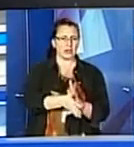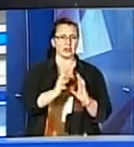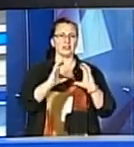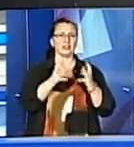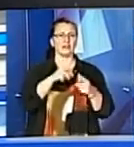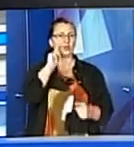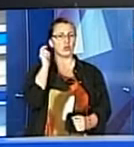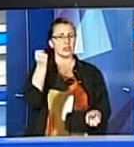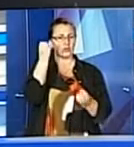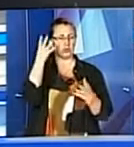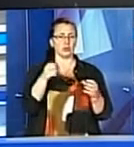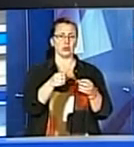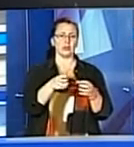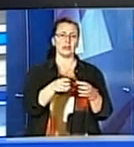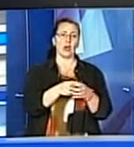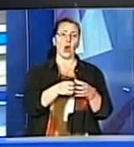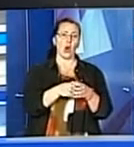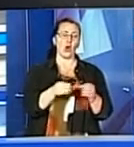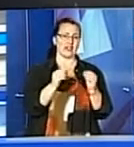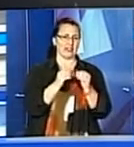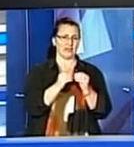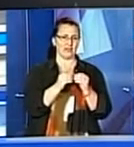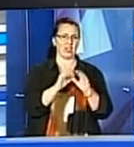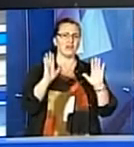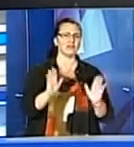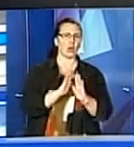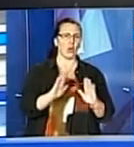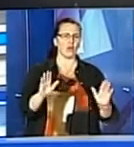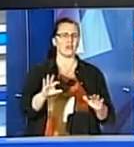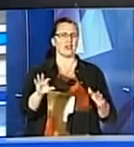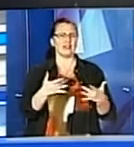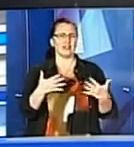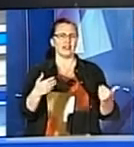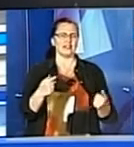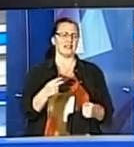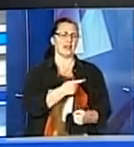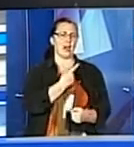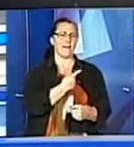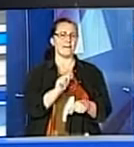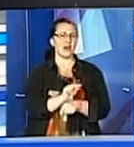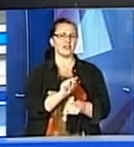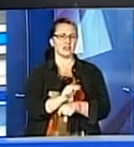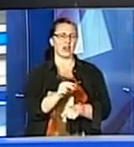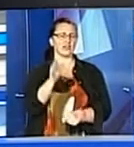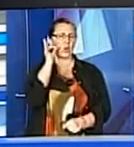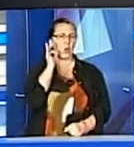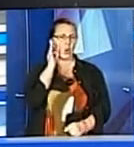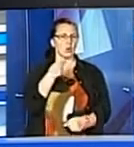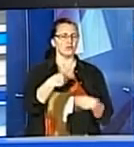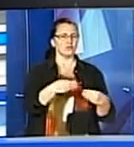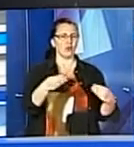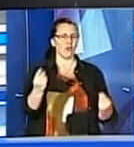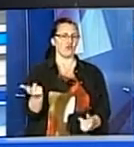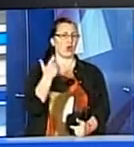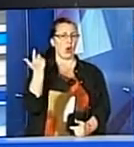культури. 10 колективів художньої діяльності, хорова капела, різноманітні майстер-класи та частунки українських господинь.